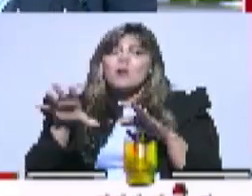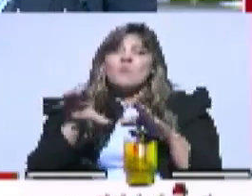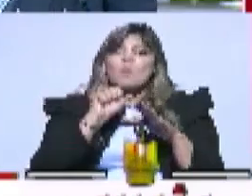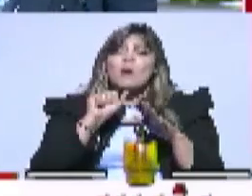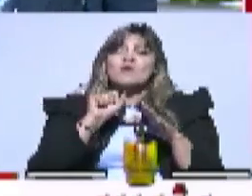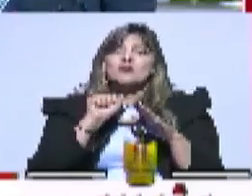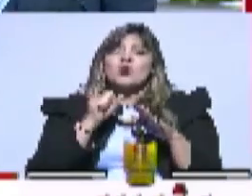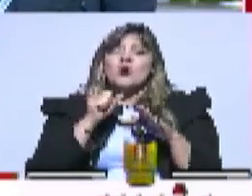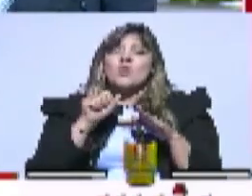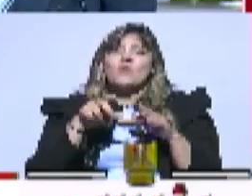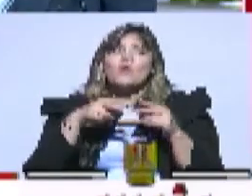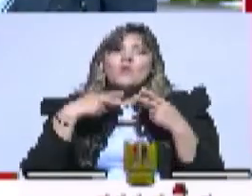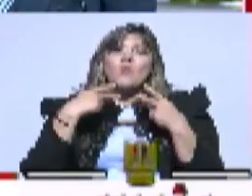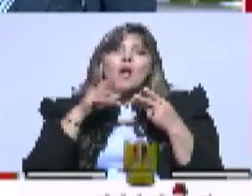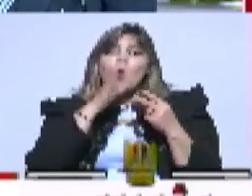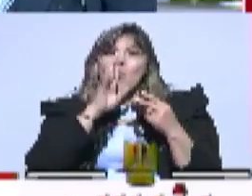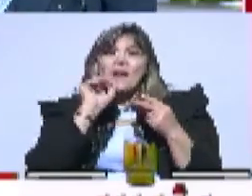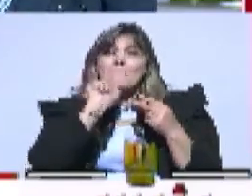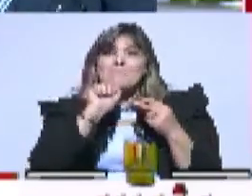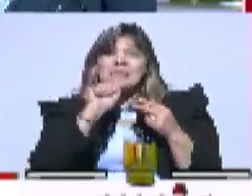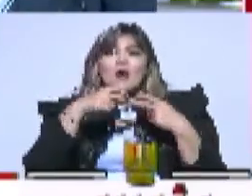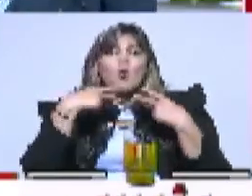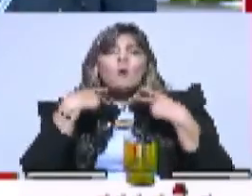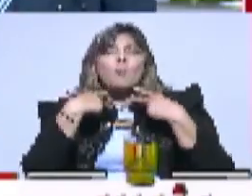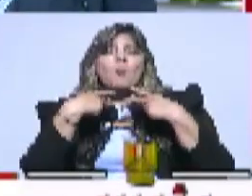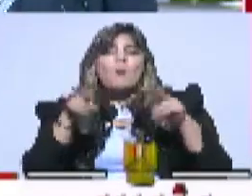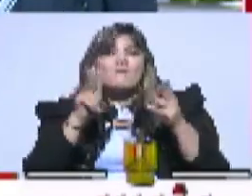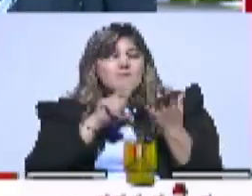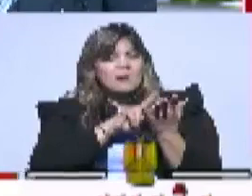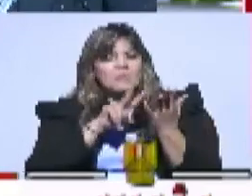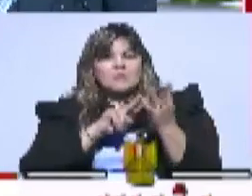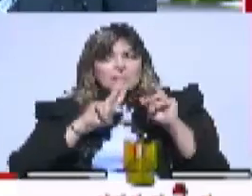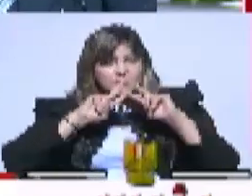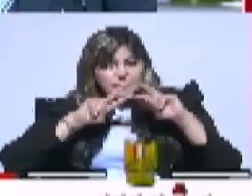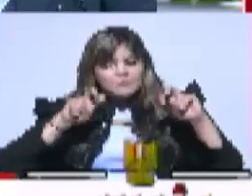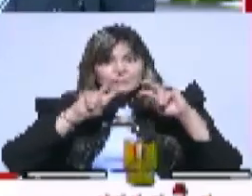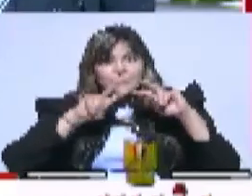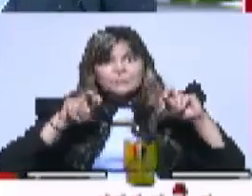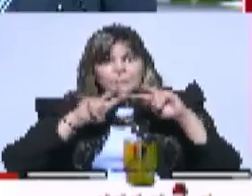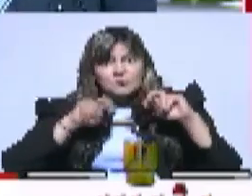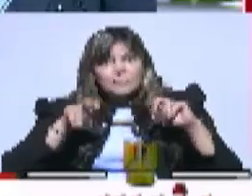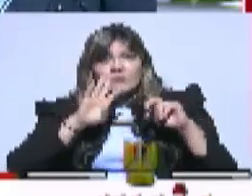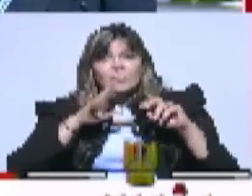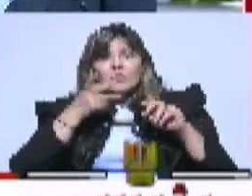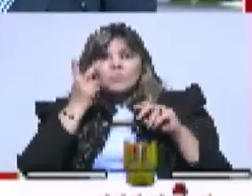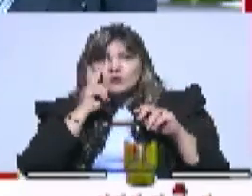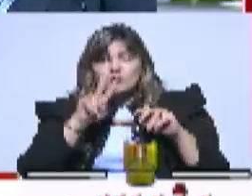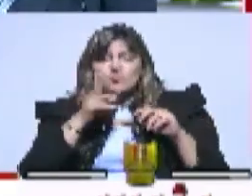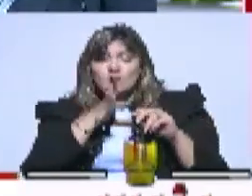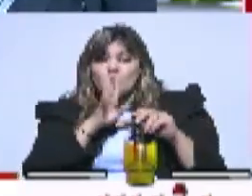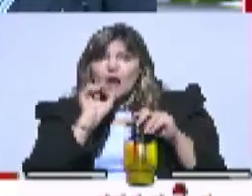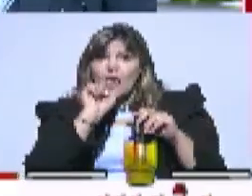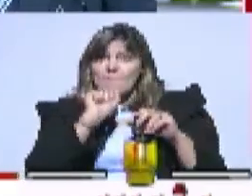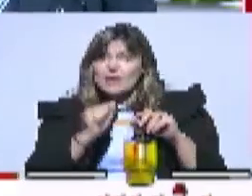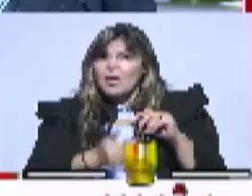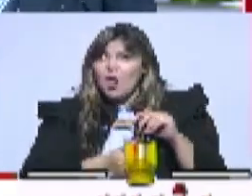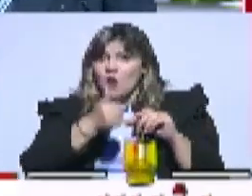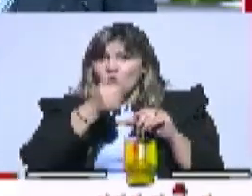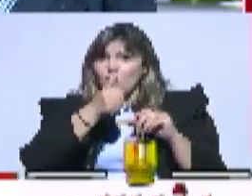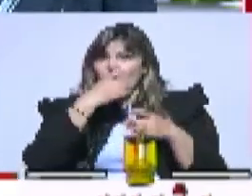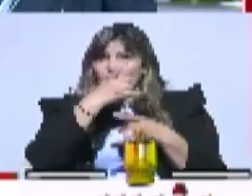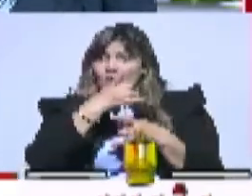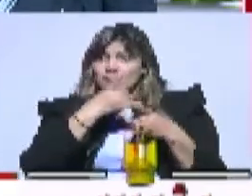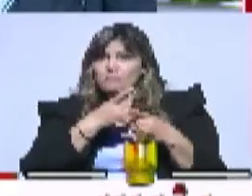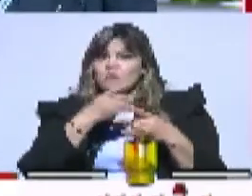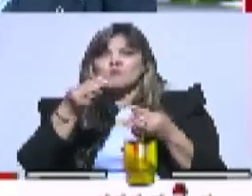هو الذي قبلت اوراقه بعد فحصها من قبل الهيئة الوطنية للانتخابات